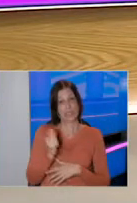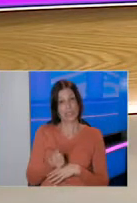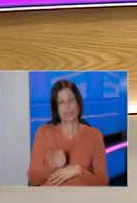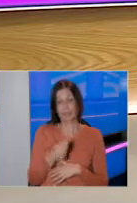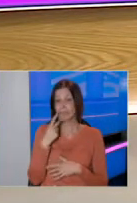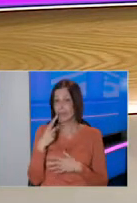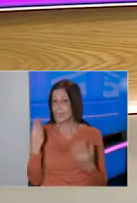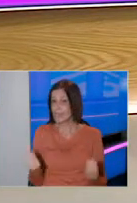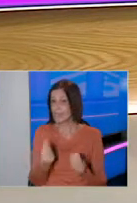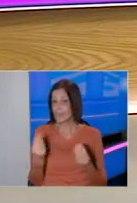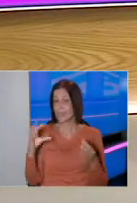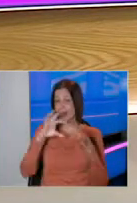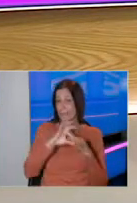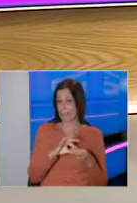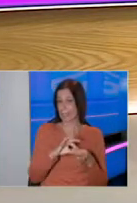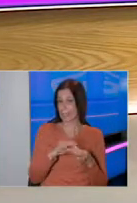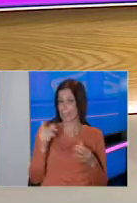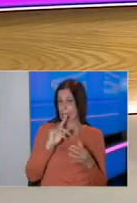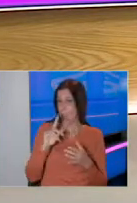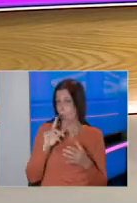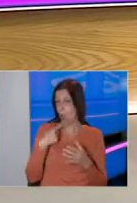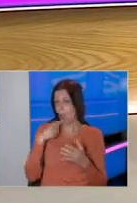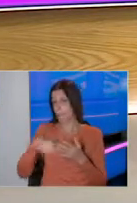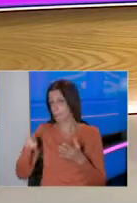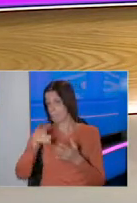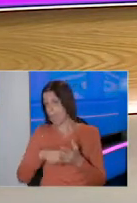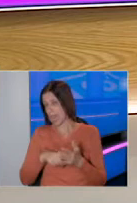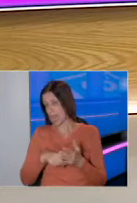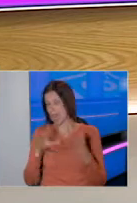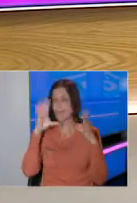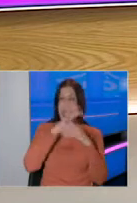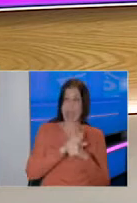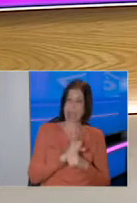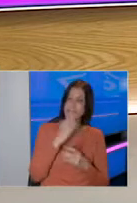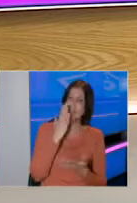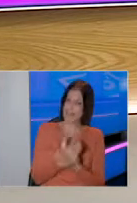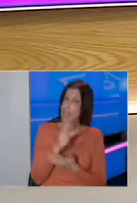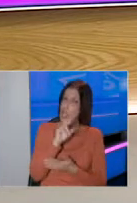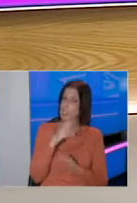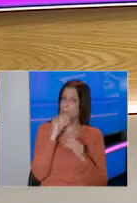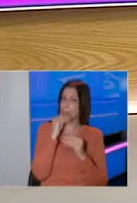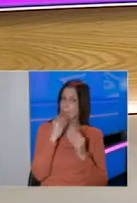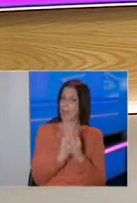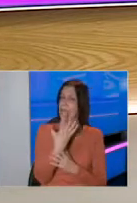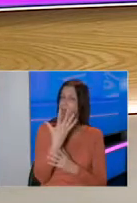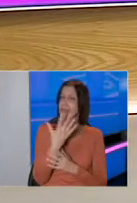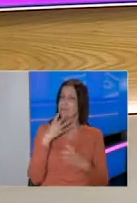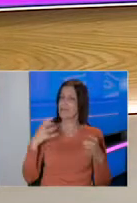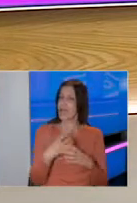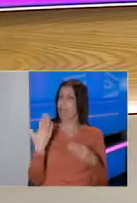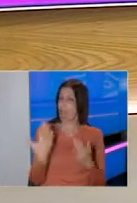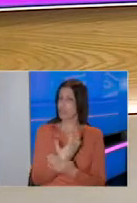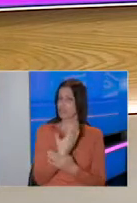ראיתם איך הדברים מתחברים? לא פוסל, והנה בערב כבר יש דיבורים על הקמת מפלגה